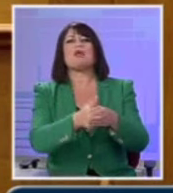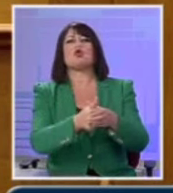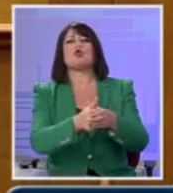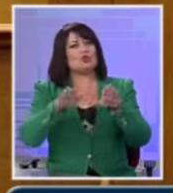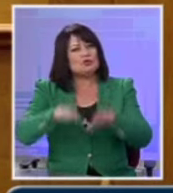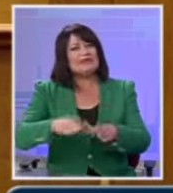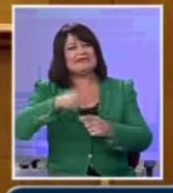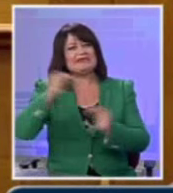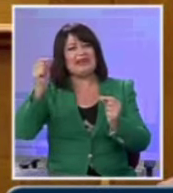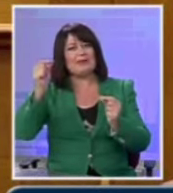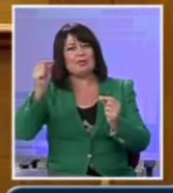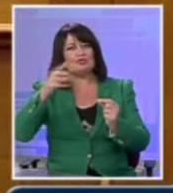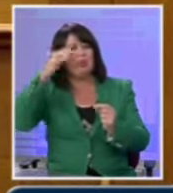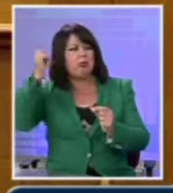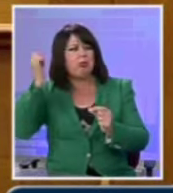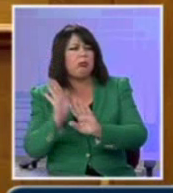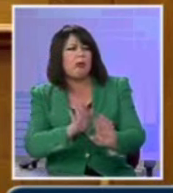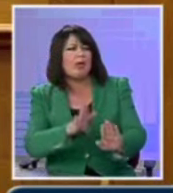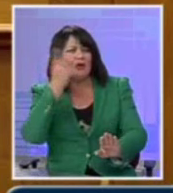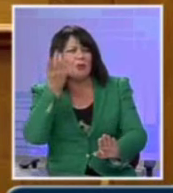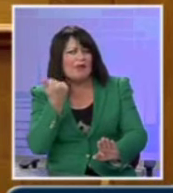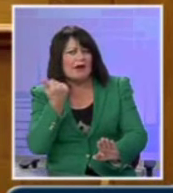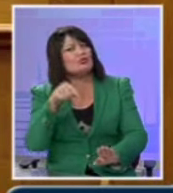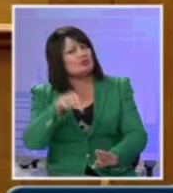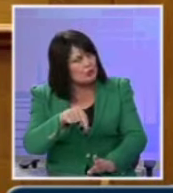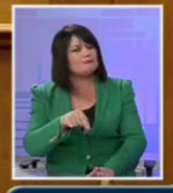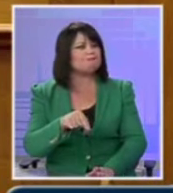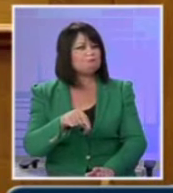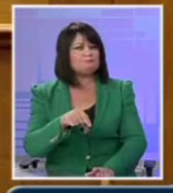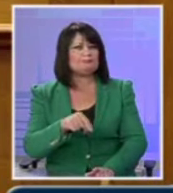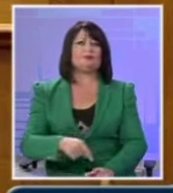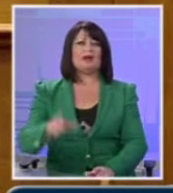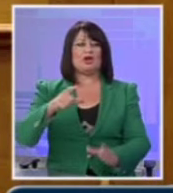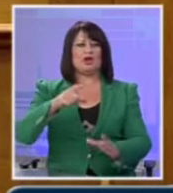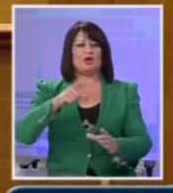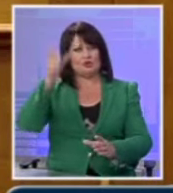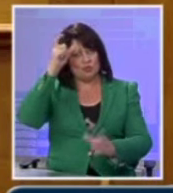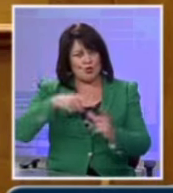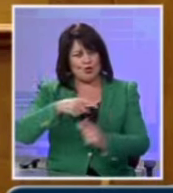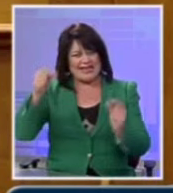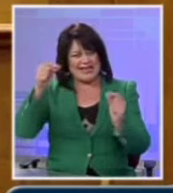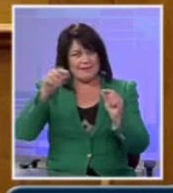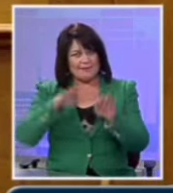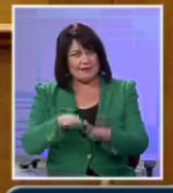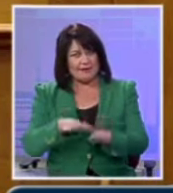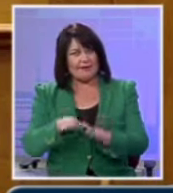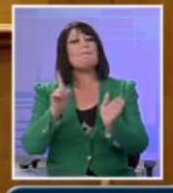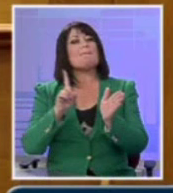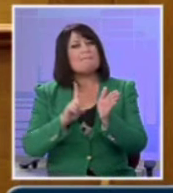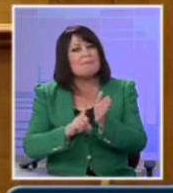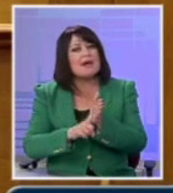που επί δεκαετίες είχαν ξεχαστεί. Πιστεύουμε ότι οι Τουρκοκύπροι πρέπει να πάρουν εκείνα εκεί